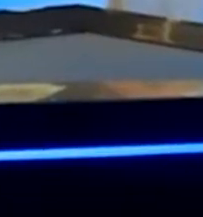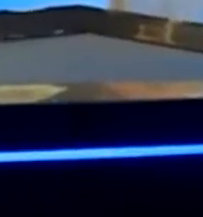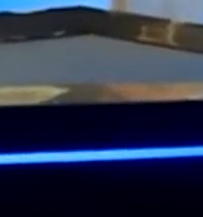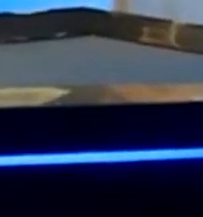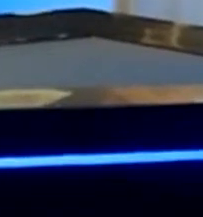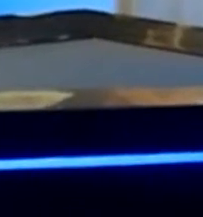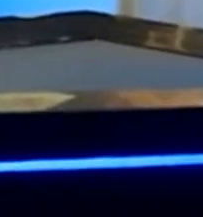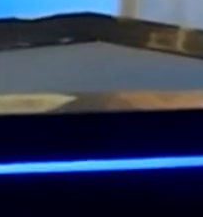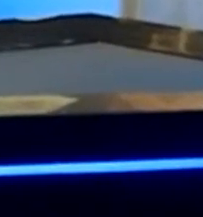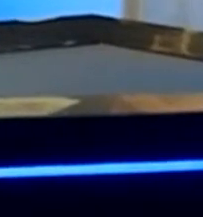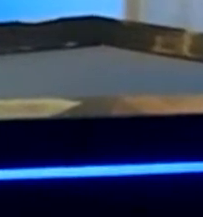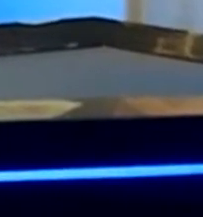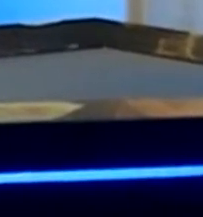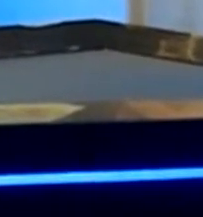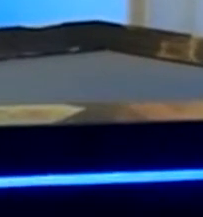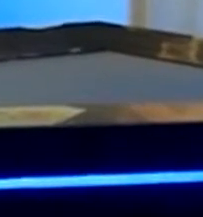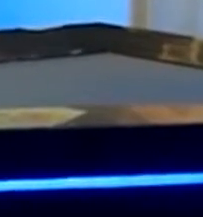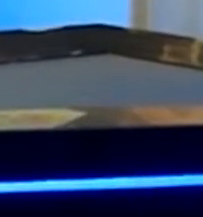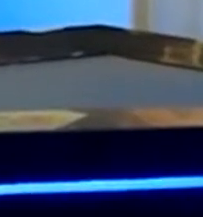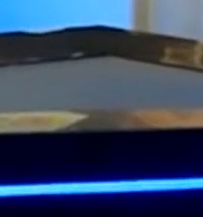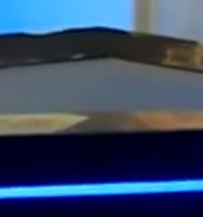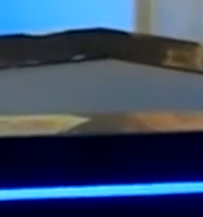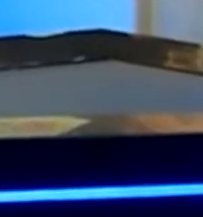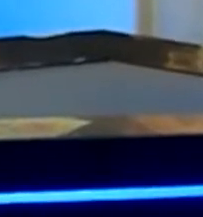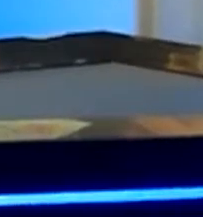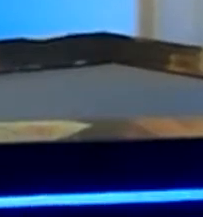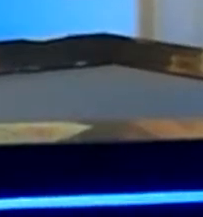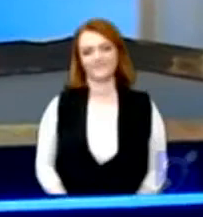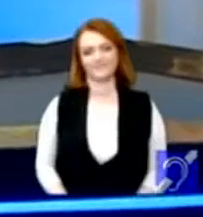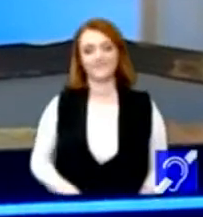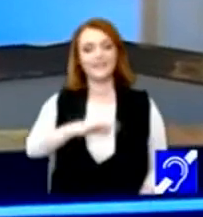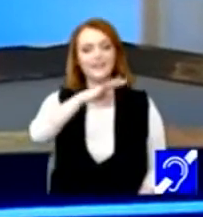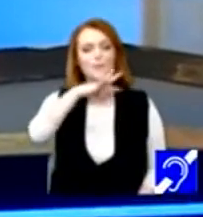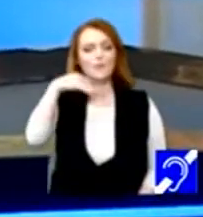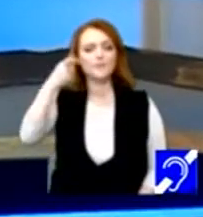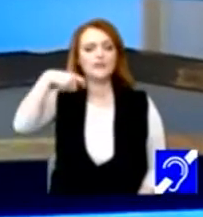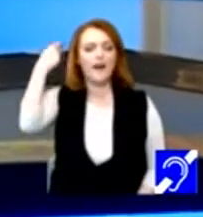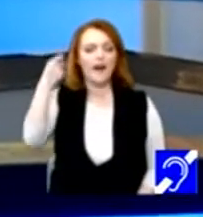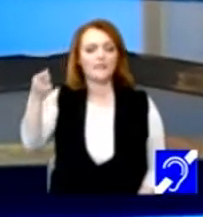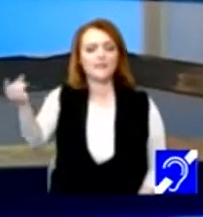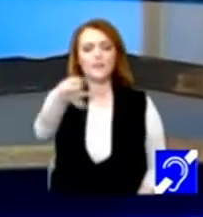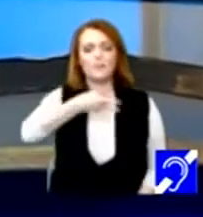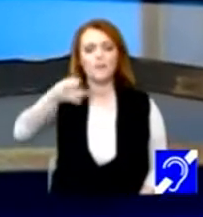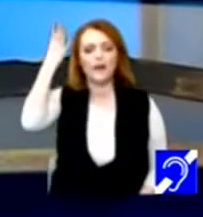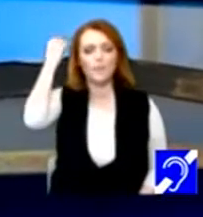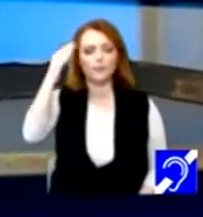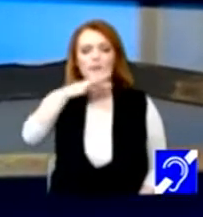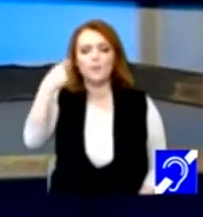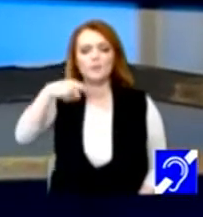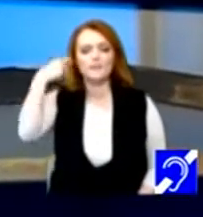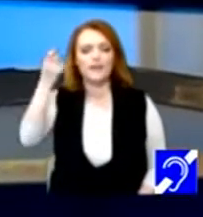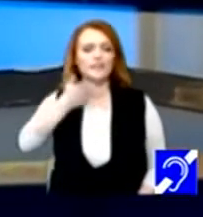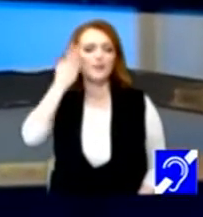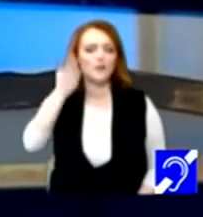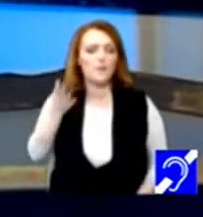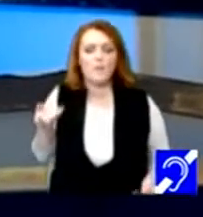Carina Müller vă prezintă telejurnalul. La mulți ani Republica Moldova, la mulți ani România. Au mai rămas